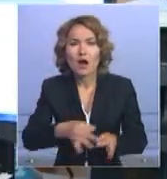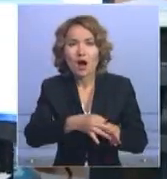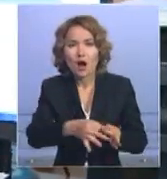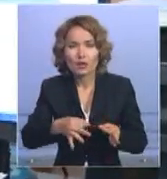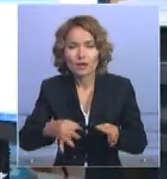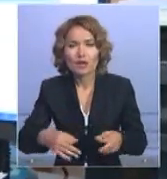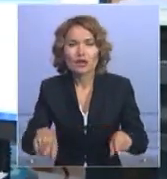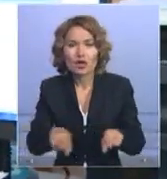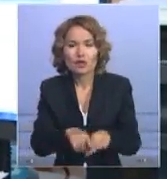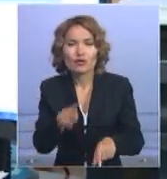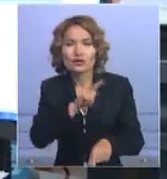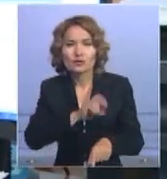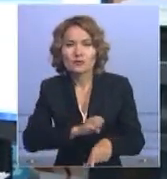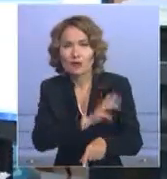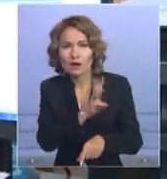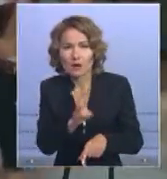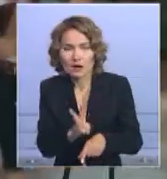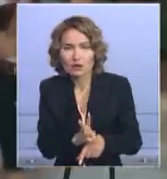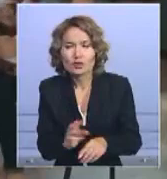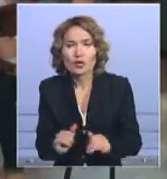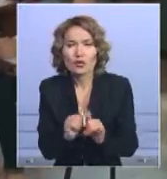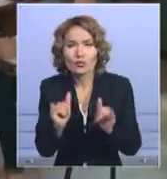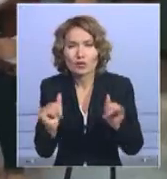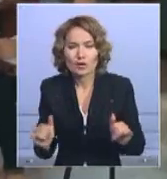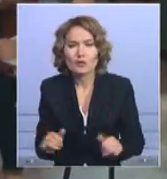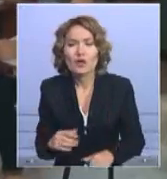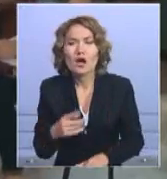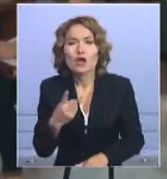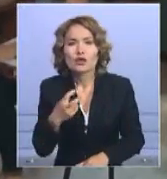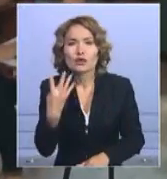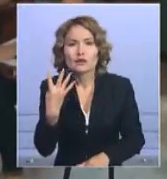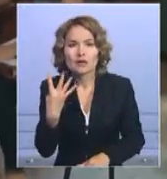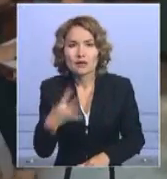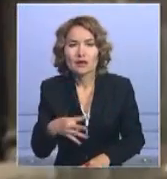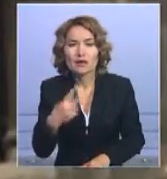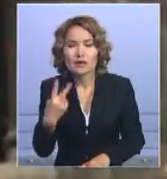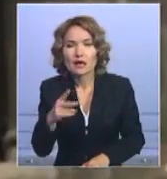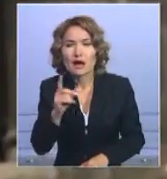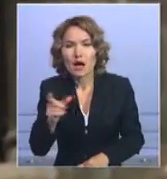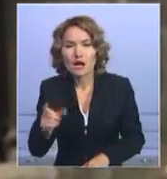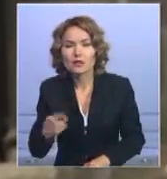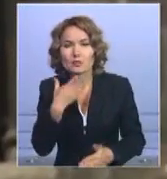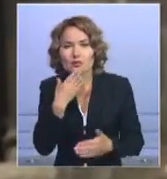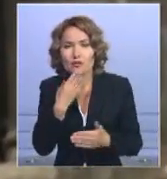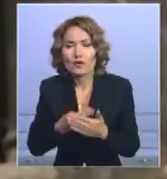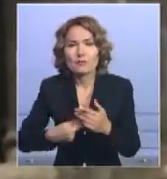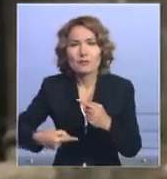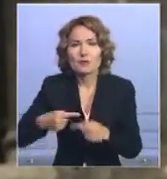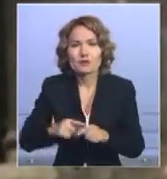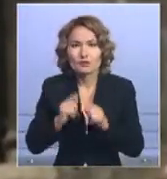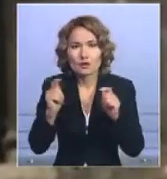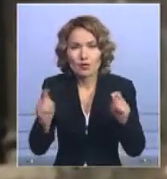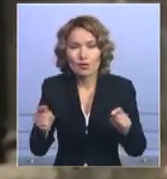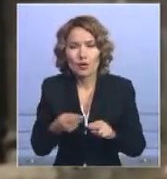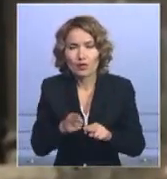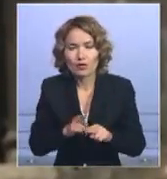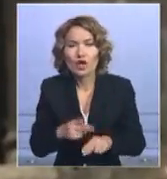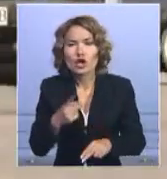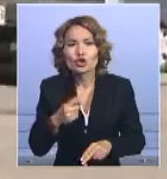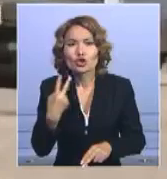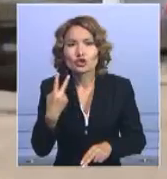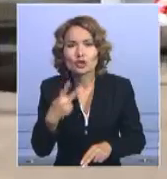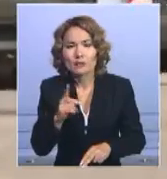жатыр. Жыл басынан бері облыс бойынша 242 адам өз кәсібін ашқан, ал кәсіпкерлік нысандарына 120 адам тұрақты жұмысқа